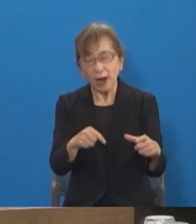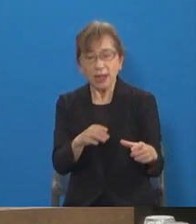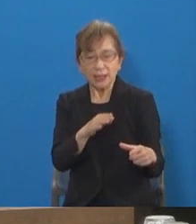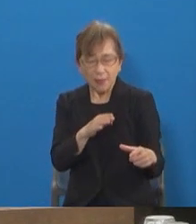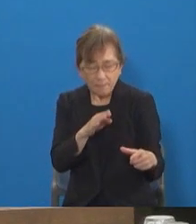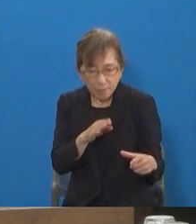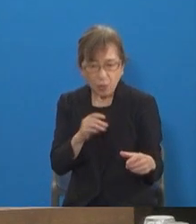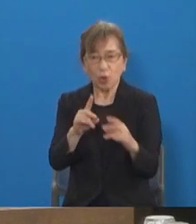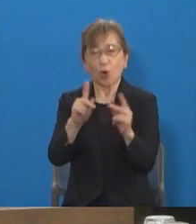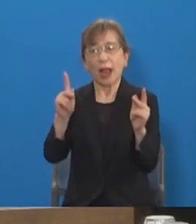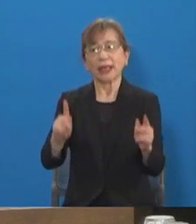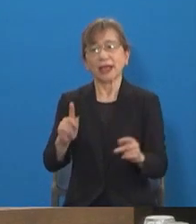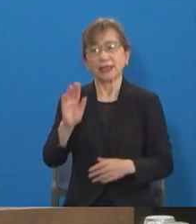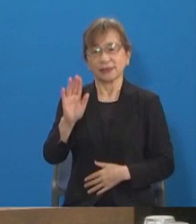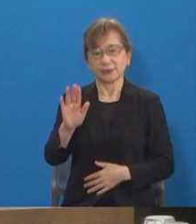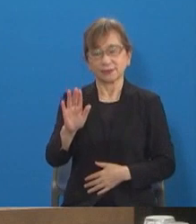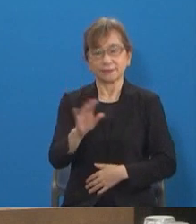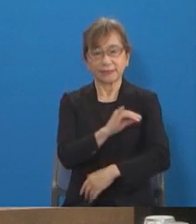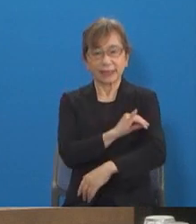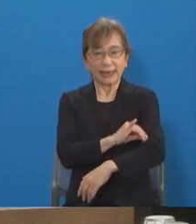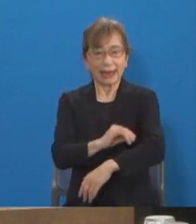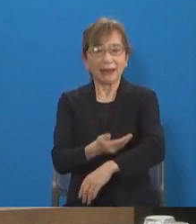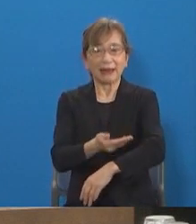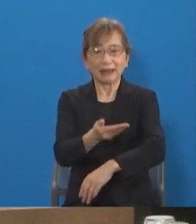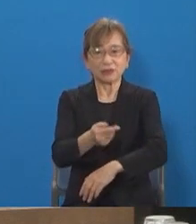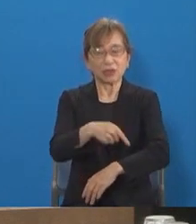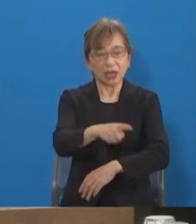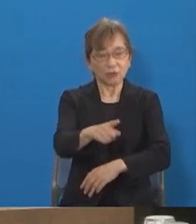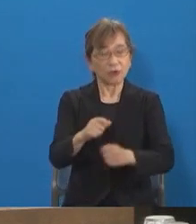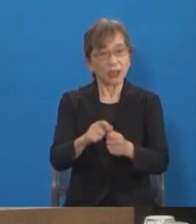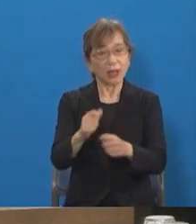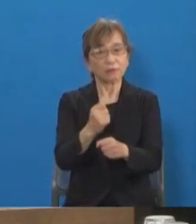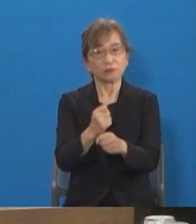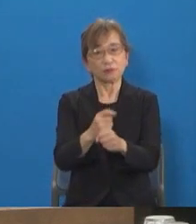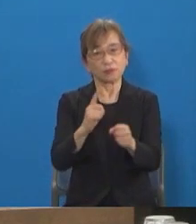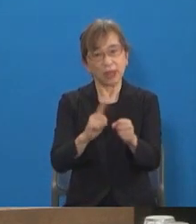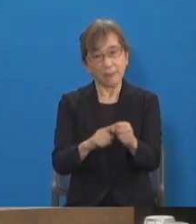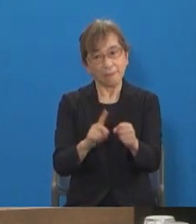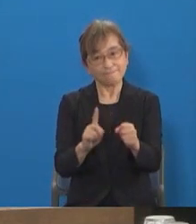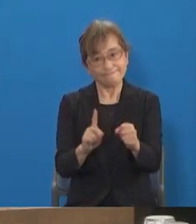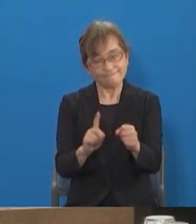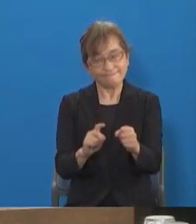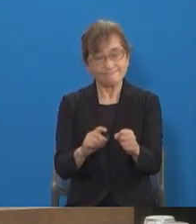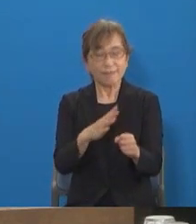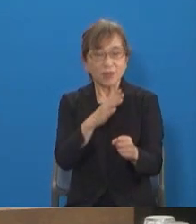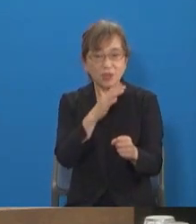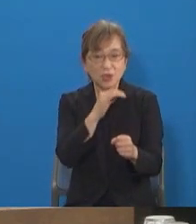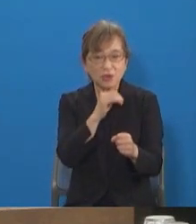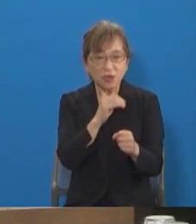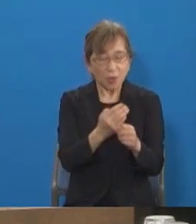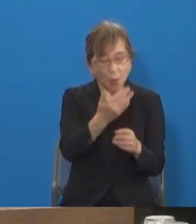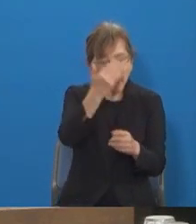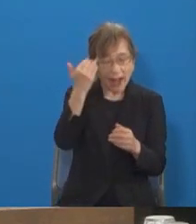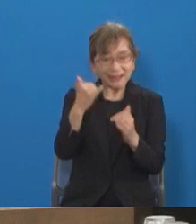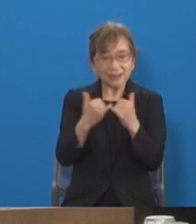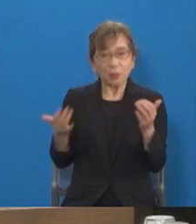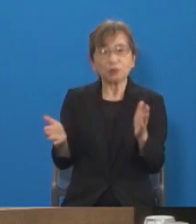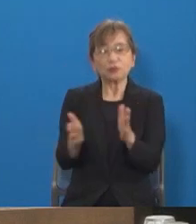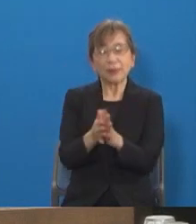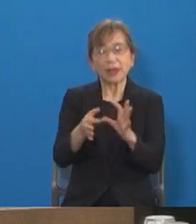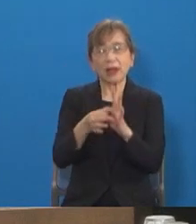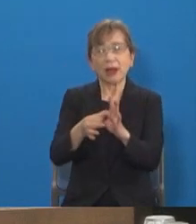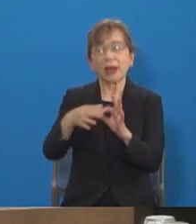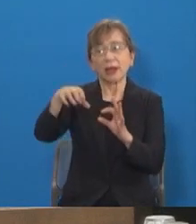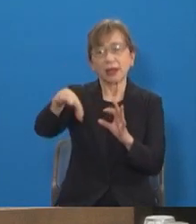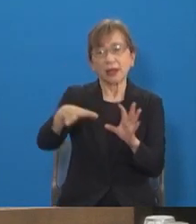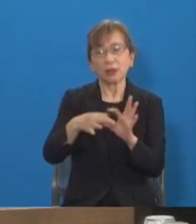っています。そこで、献血に行くきっかけを作るため、献血可能年齢になる前も含めて、関係機関とも連携しなが